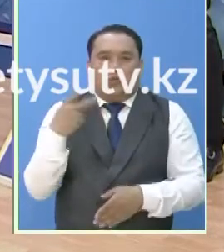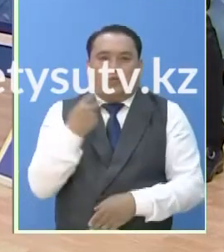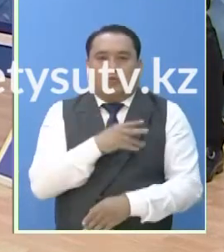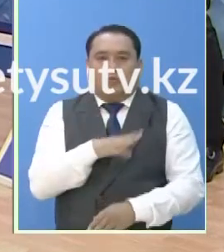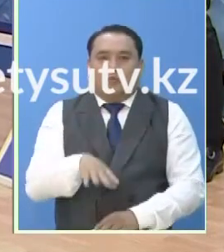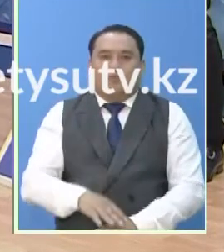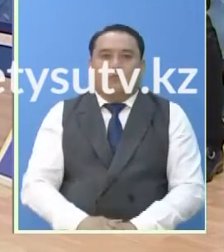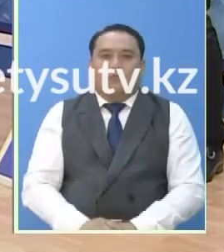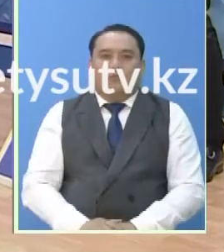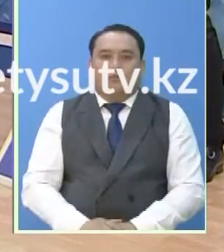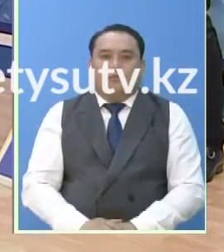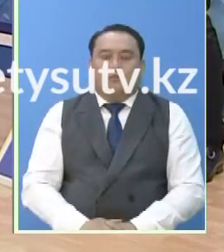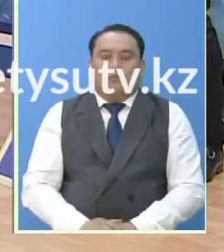жоқ